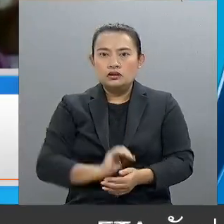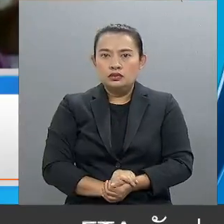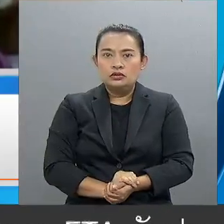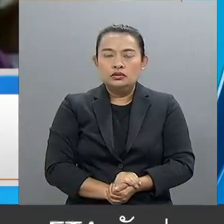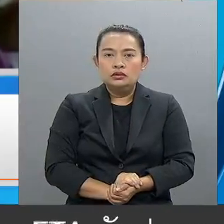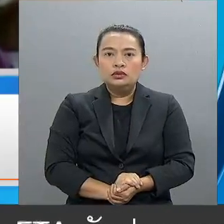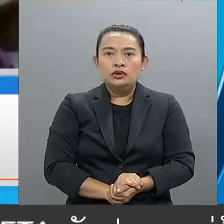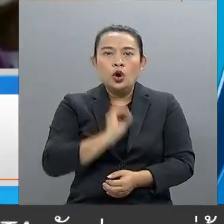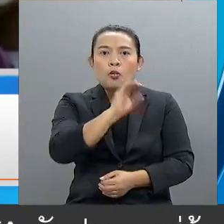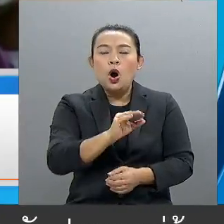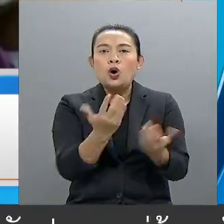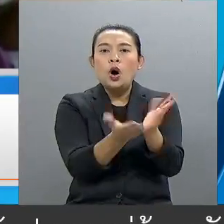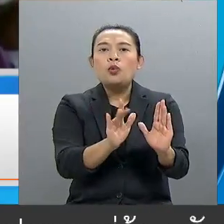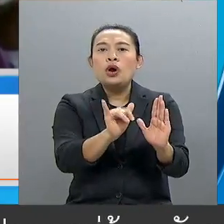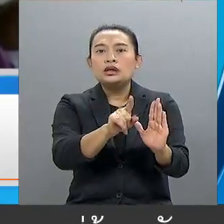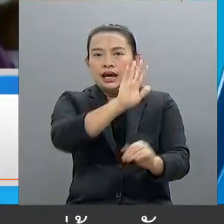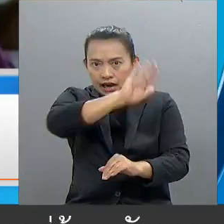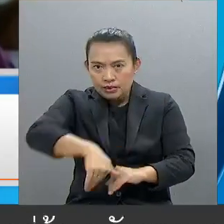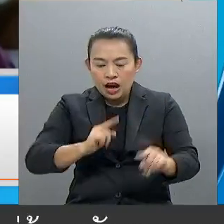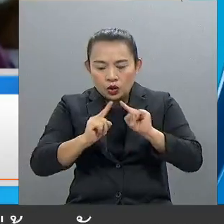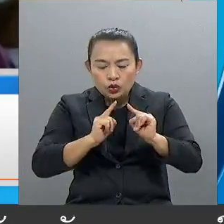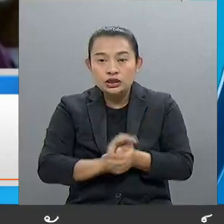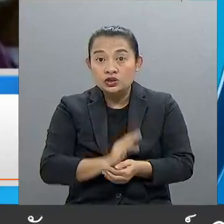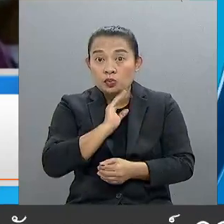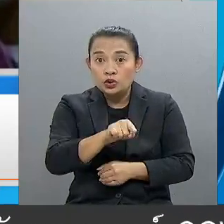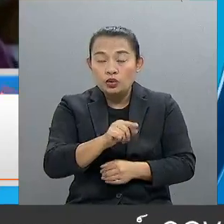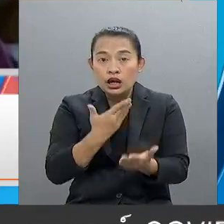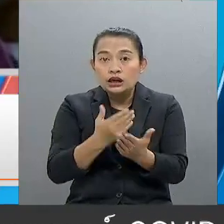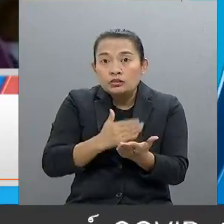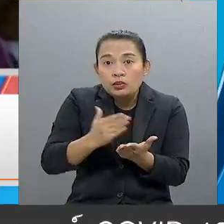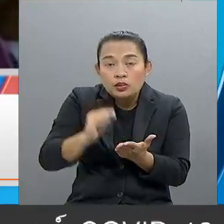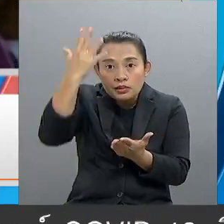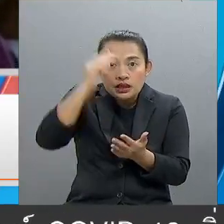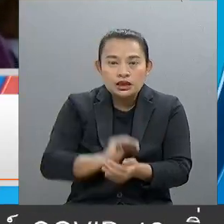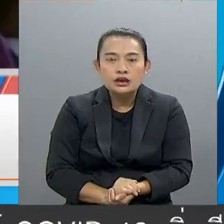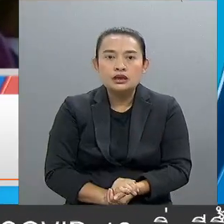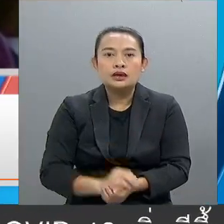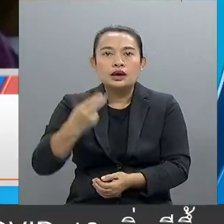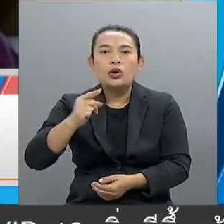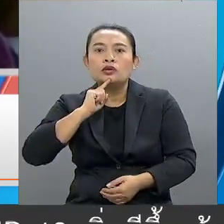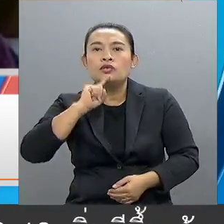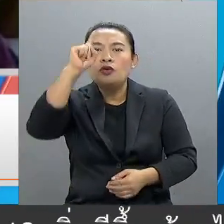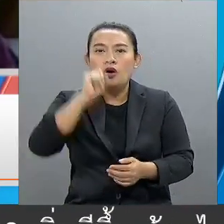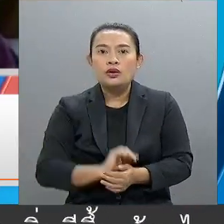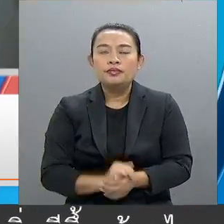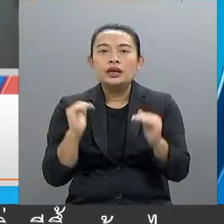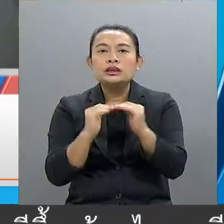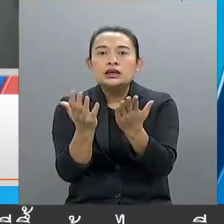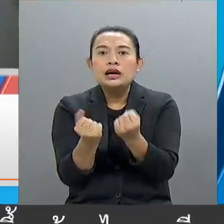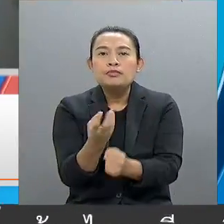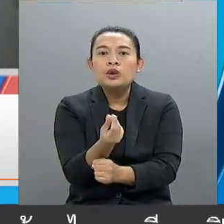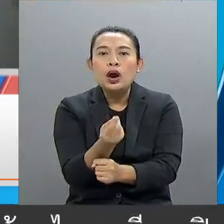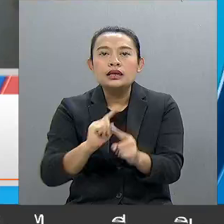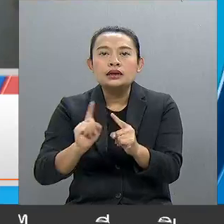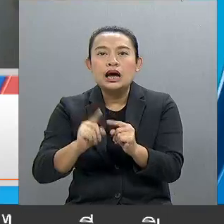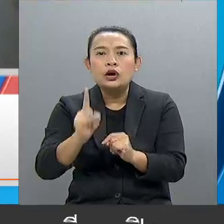องนะครับทายาทรับมรดกได้เท่าไหร่ได้รับสิทธิประโยชน์เท่าไหร่อันนั้นก็เป็นส่วนที่ต้องมาชำระหนี